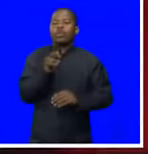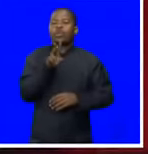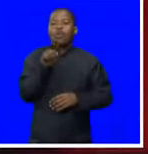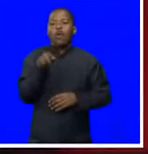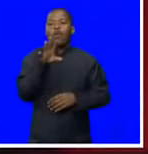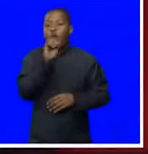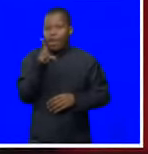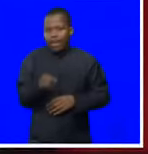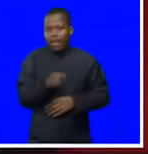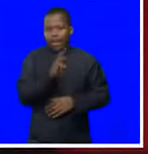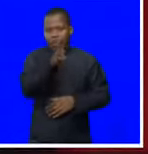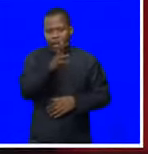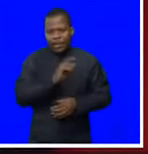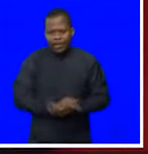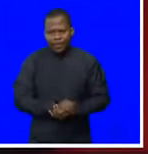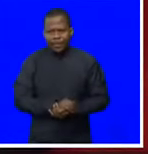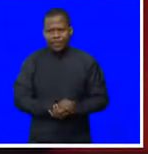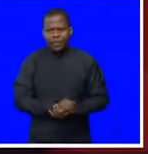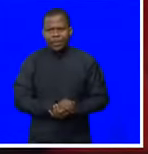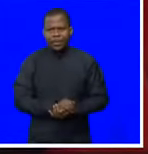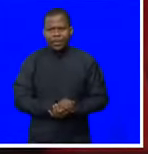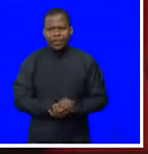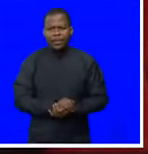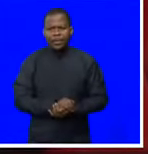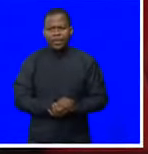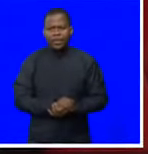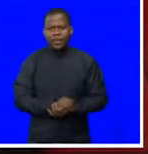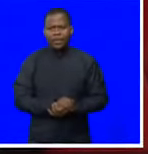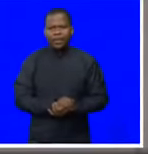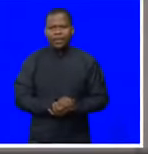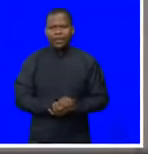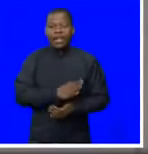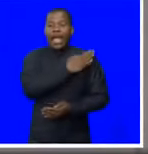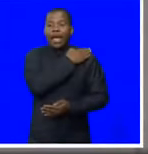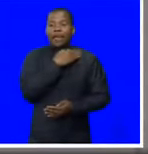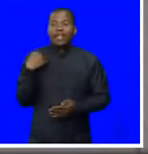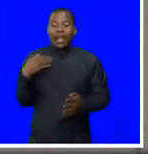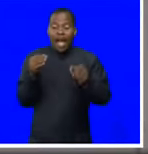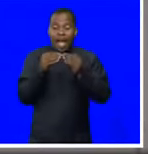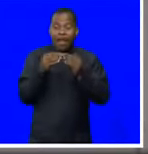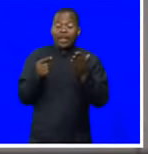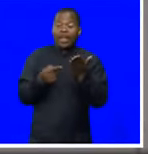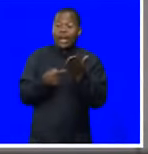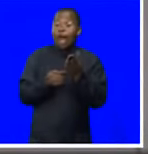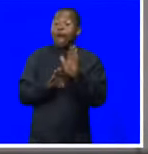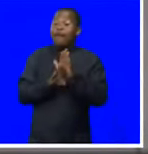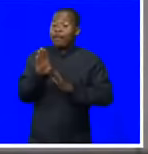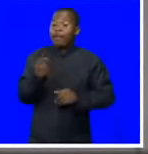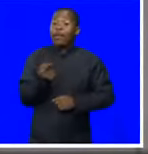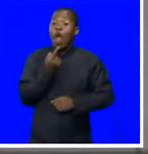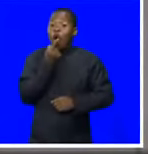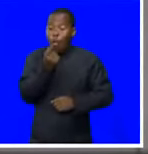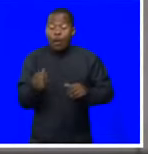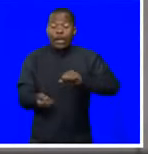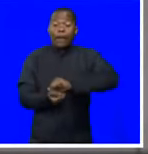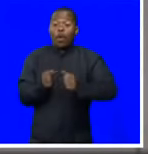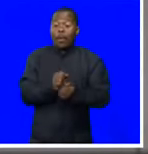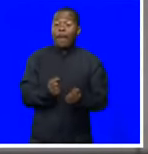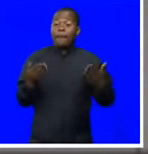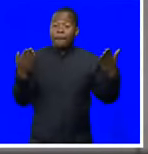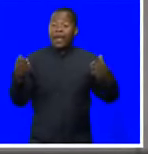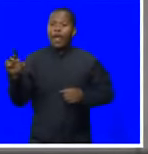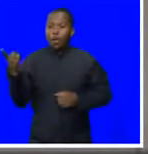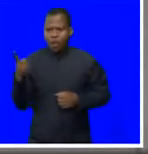ngalokubili nengcenye ekhulwini 2.4% kulo mnyaka losetulu. Kanti-ke induna yelitiko letindlu nokuthuthukiswa kwamadolobha umntwana ngosimelane